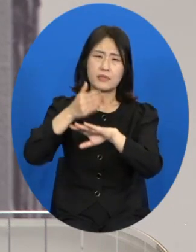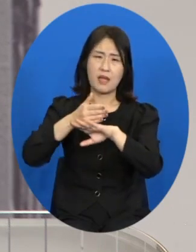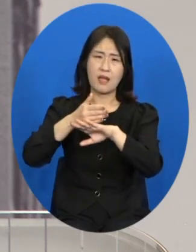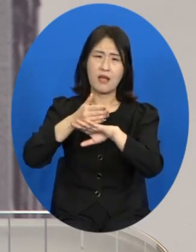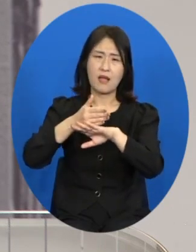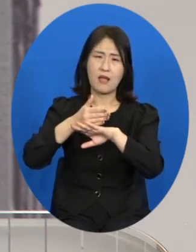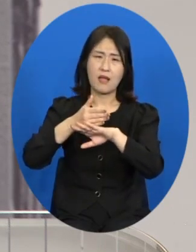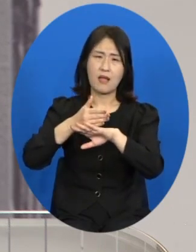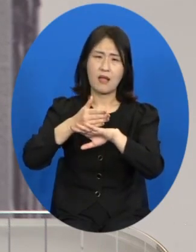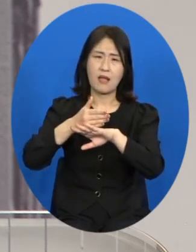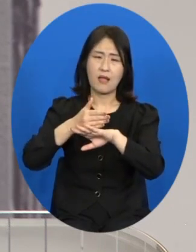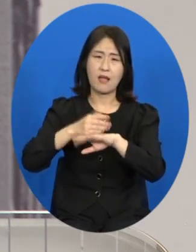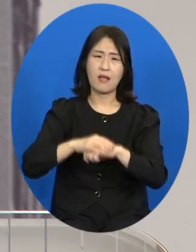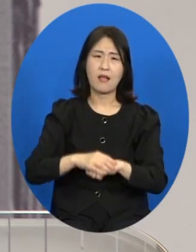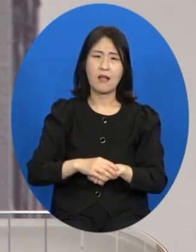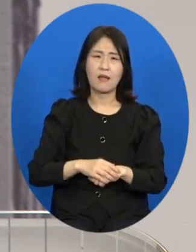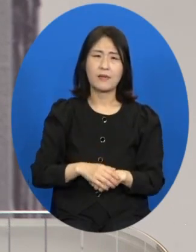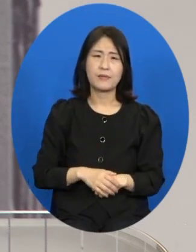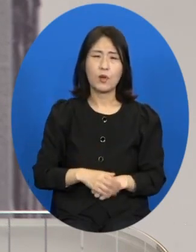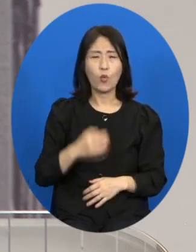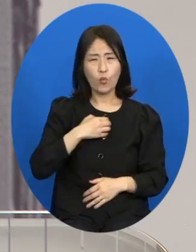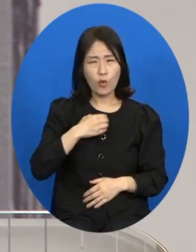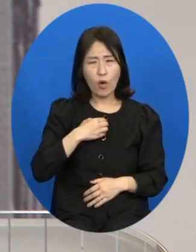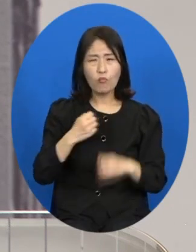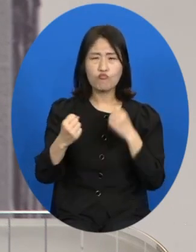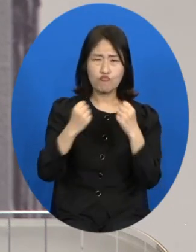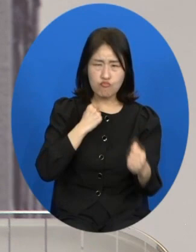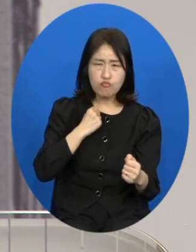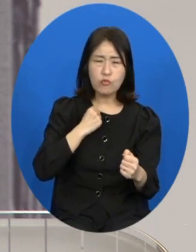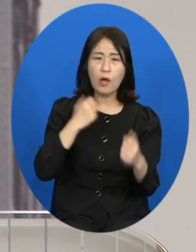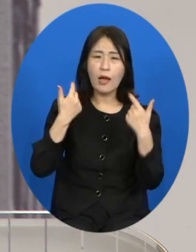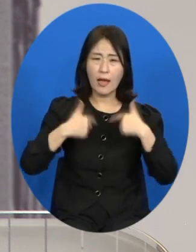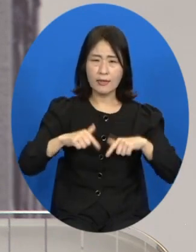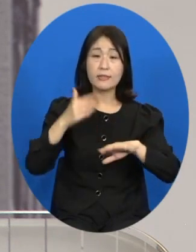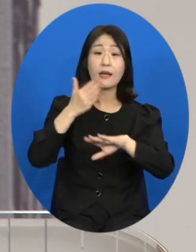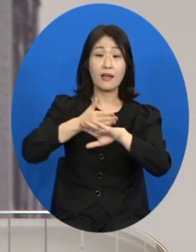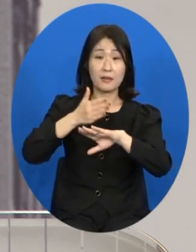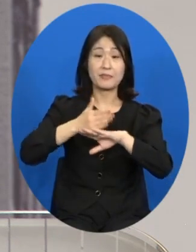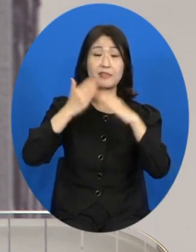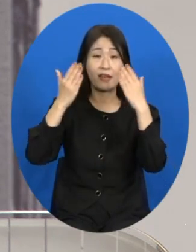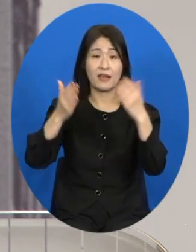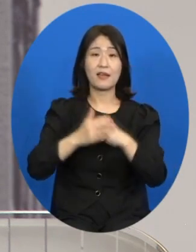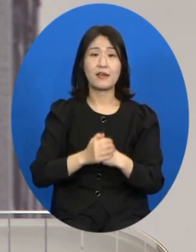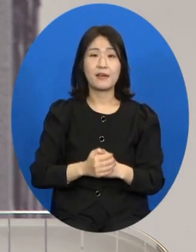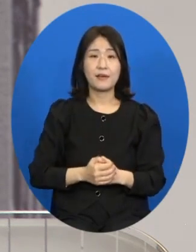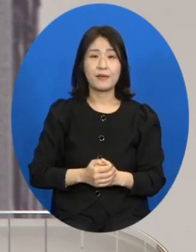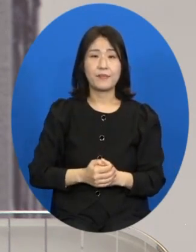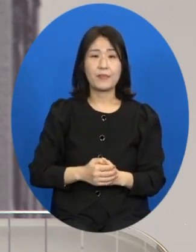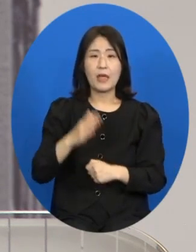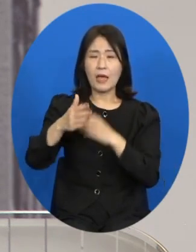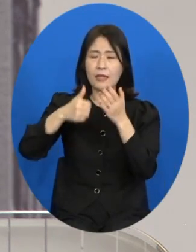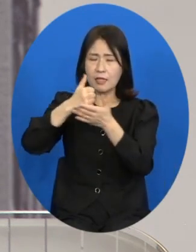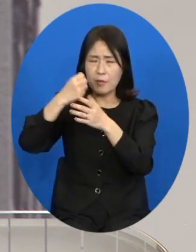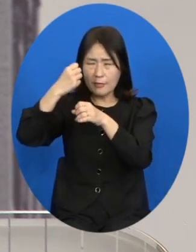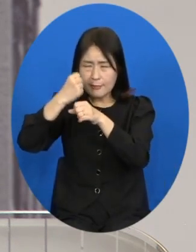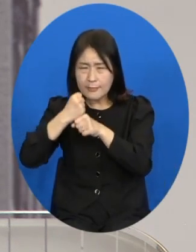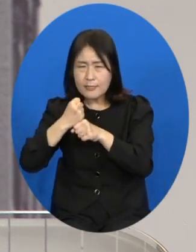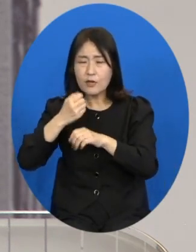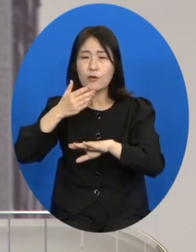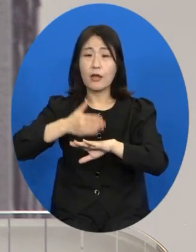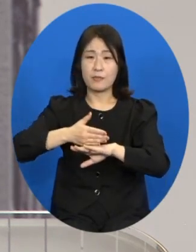위기인데 감사했다고 기억나시죠 다니엘서 6장에 그리고 그 위기 속에서도 하나님만 의지하며 기도하는